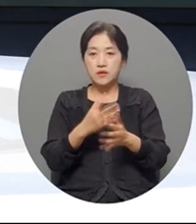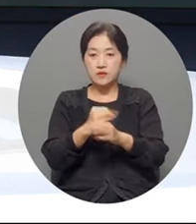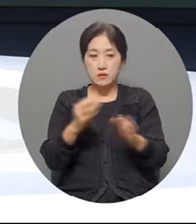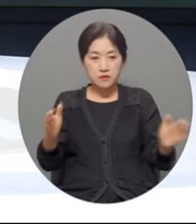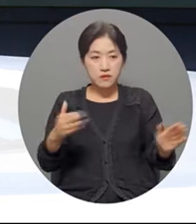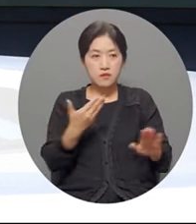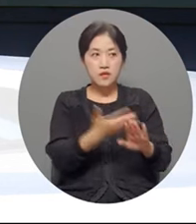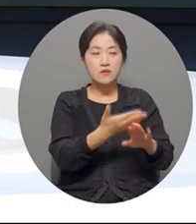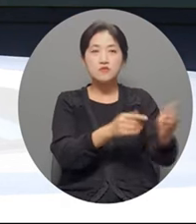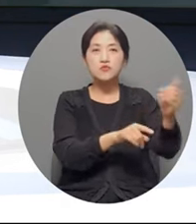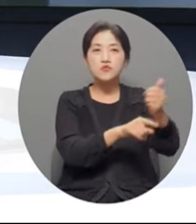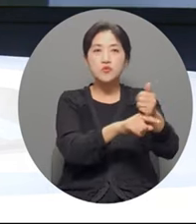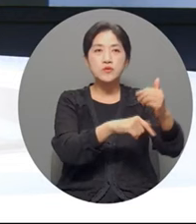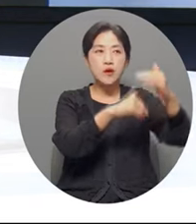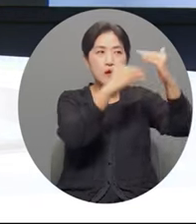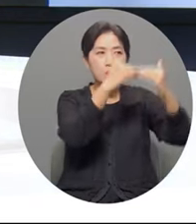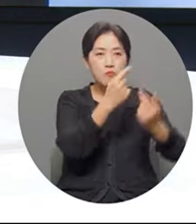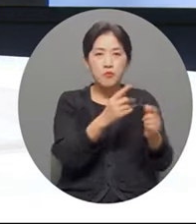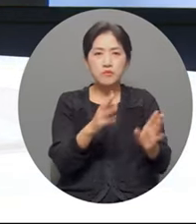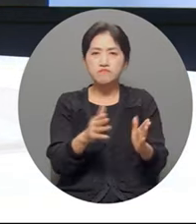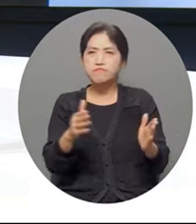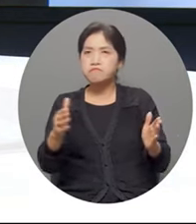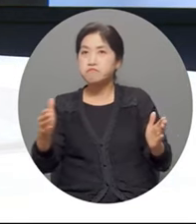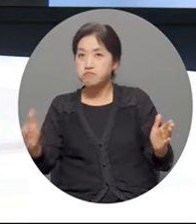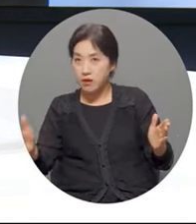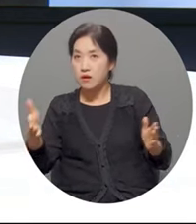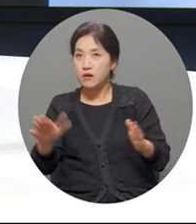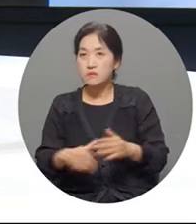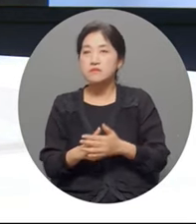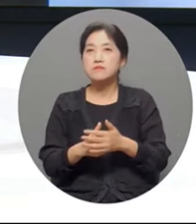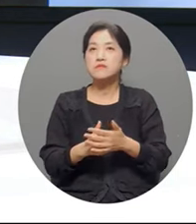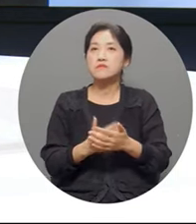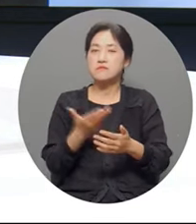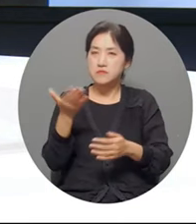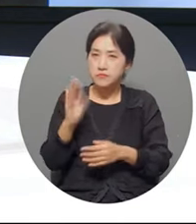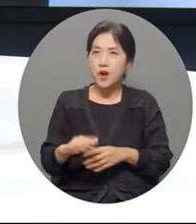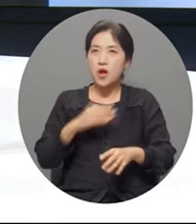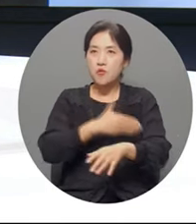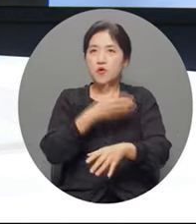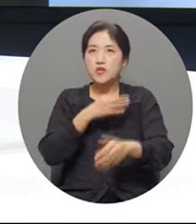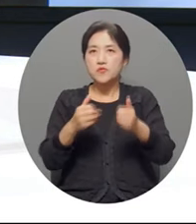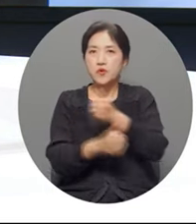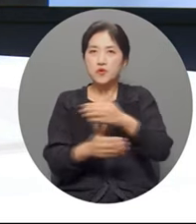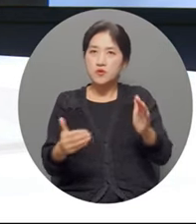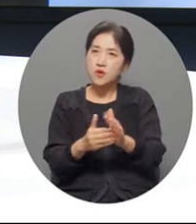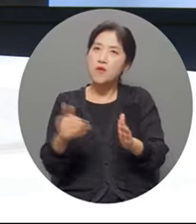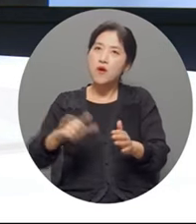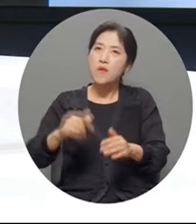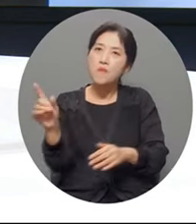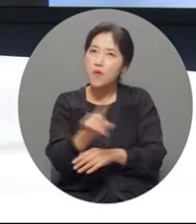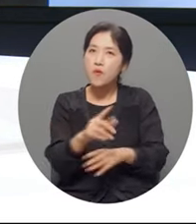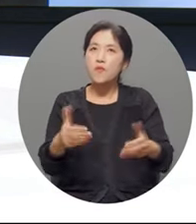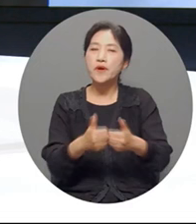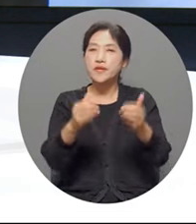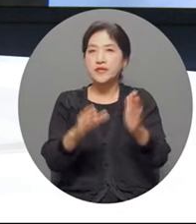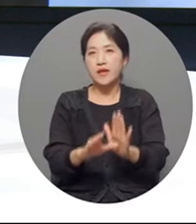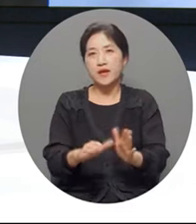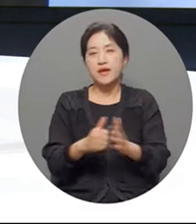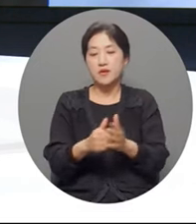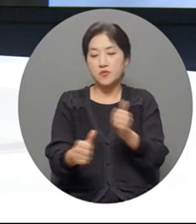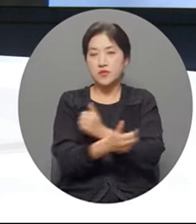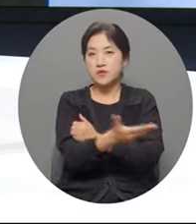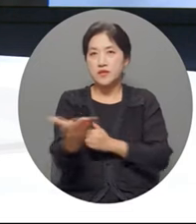길었죠 그럼에도 불구하고 권이는 종결 여부를 논의하는 회의 때 위원들에게 김건희 여사나이